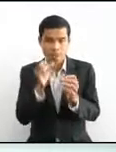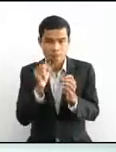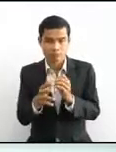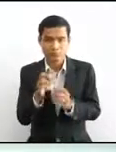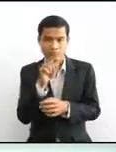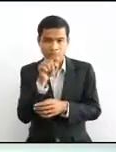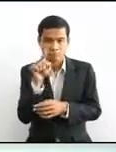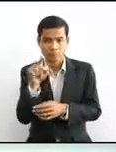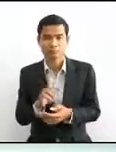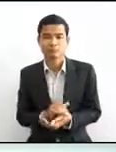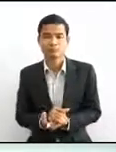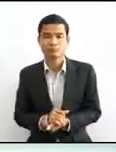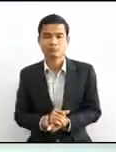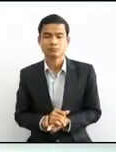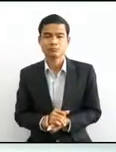đam